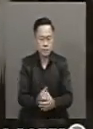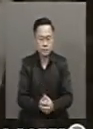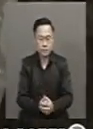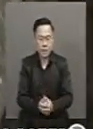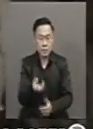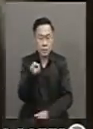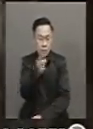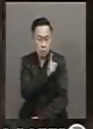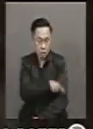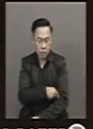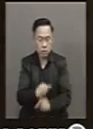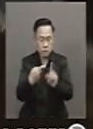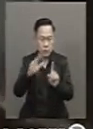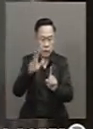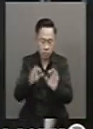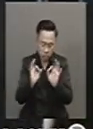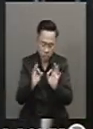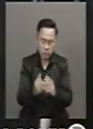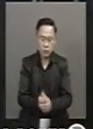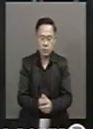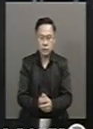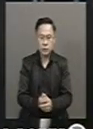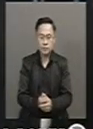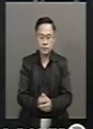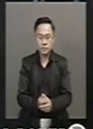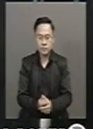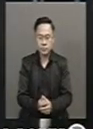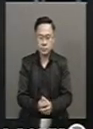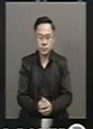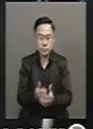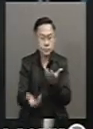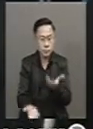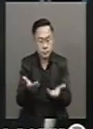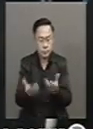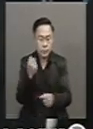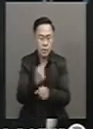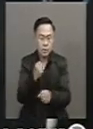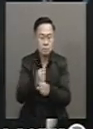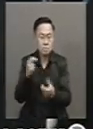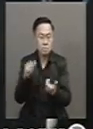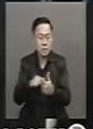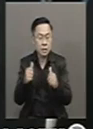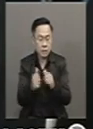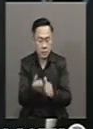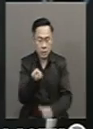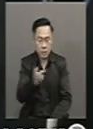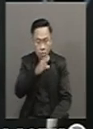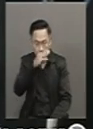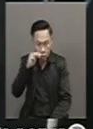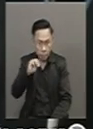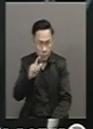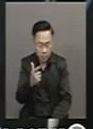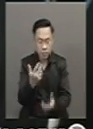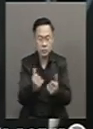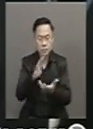ระวีรุ่งโรจน์ครับประธานเครือข่ายชาวนาไทยบอกว่าเบื้องต้นกับมาตรการที่ออกมาพยุงราคาข้าวเปลือกหอมมะลิก็ถือว่าพอ